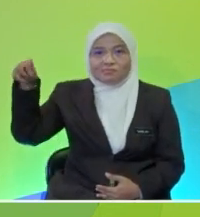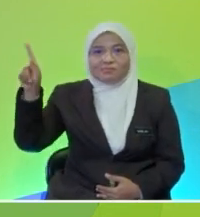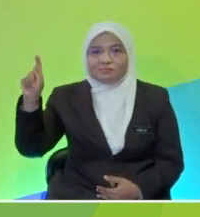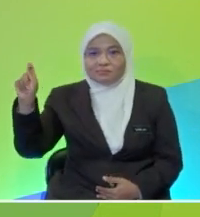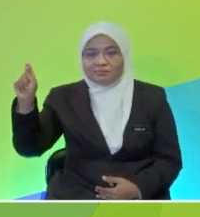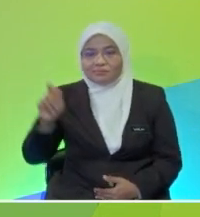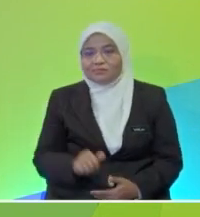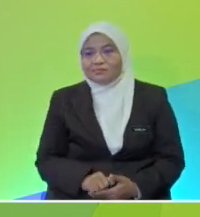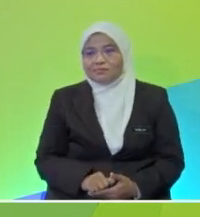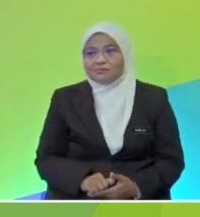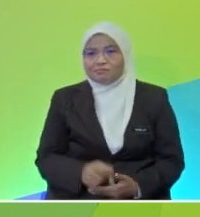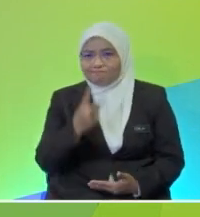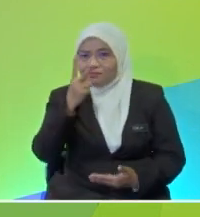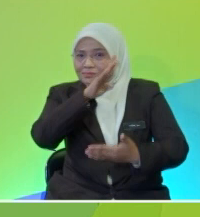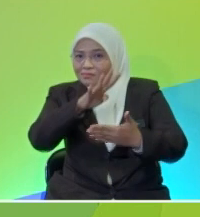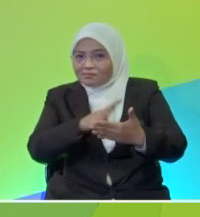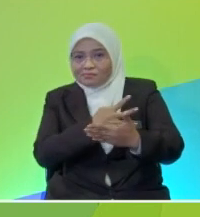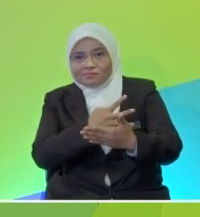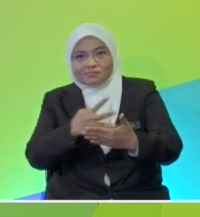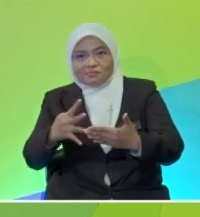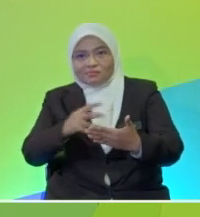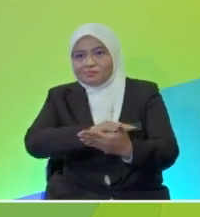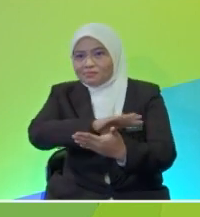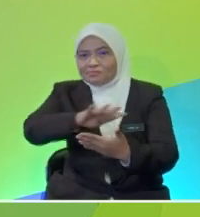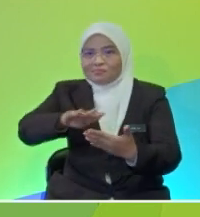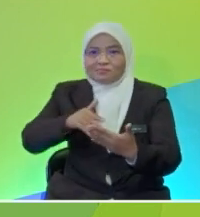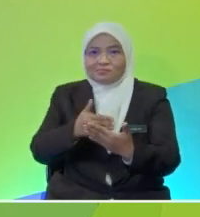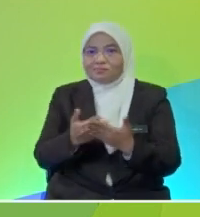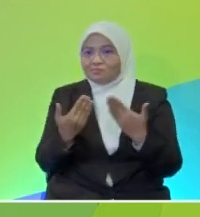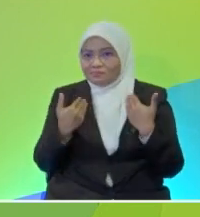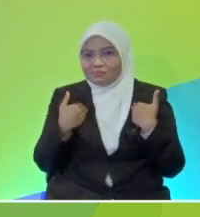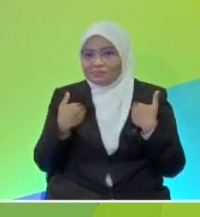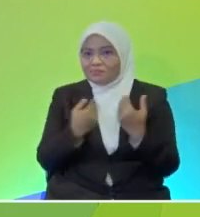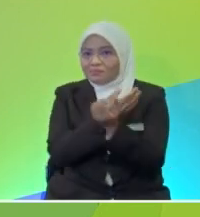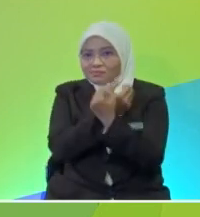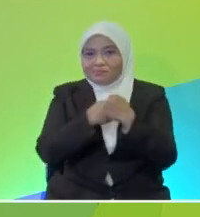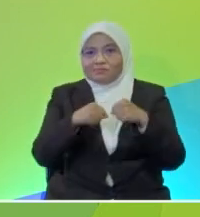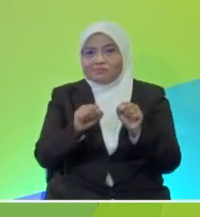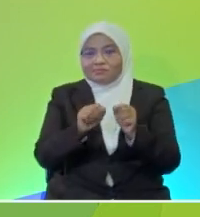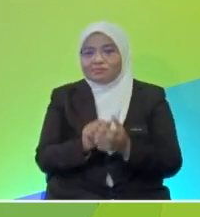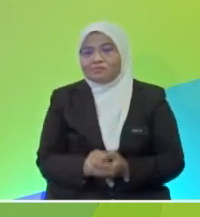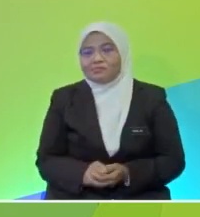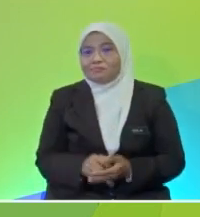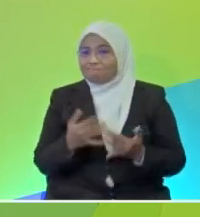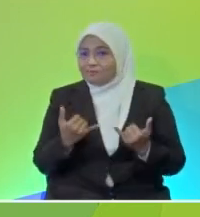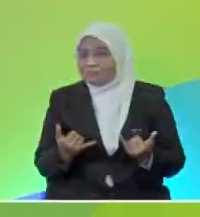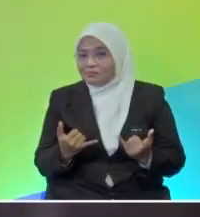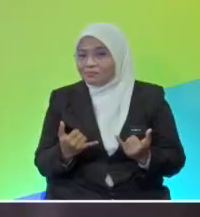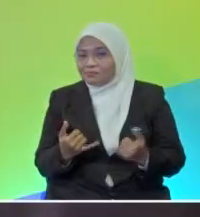ini semua jawaban tengok kita ada eee daripada habis oke oke aku tidak masuk